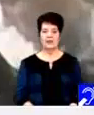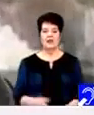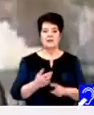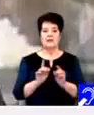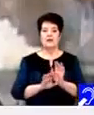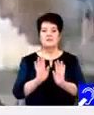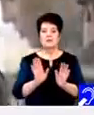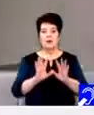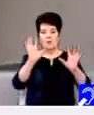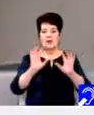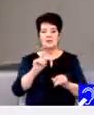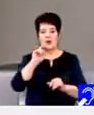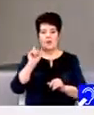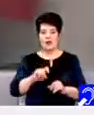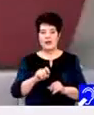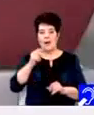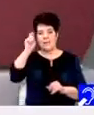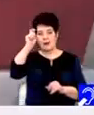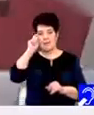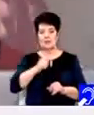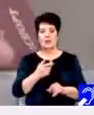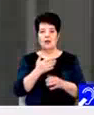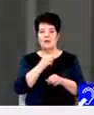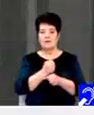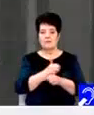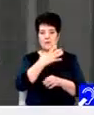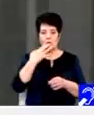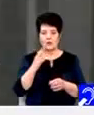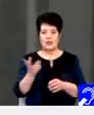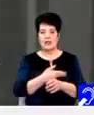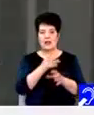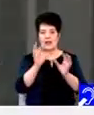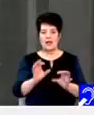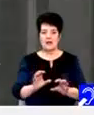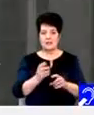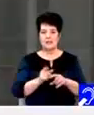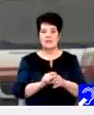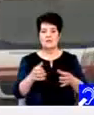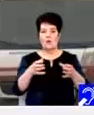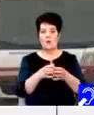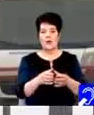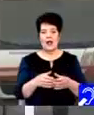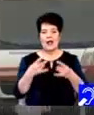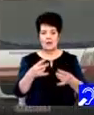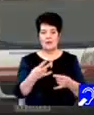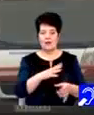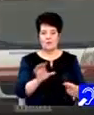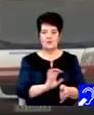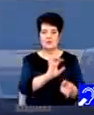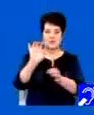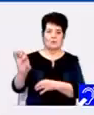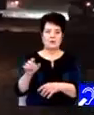Basarabean certat cu legea în Ucraina. Bărbatul care ar fi comis mai multe ilegalități și vroia să înființeze o grupare criminală a fost expulzat din